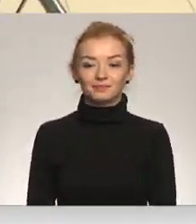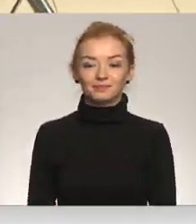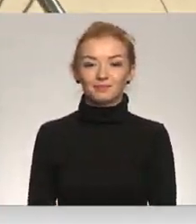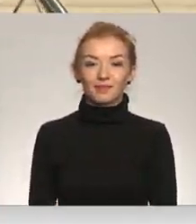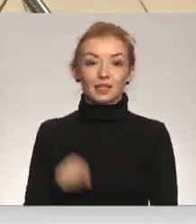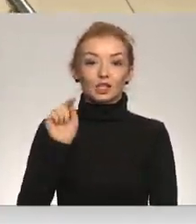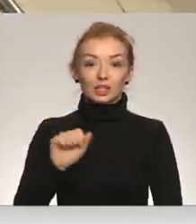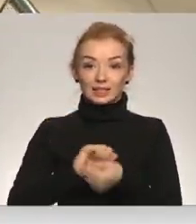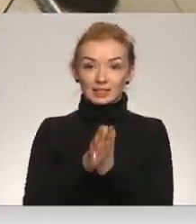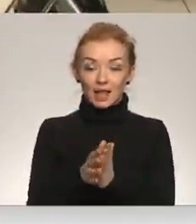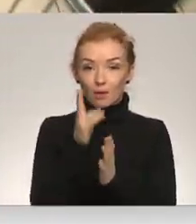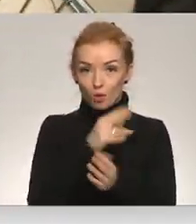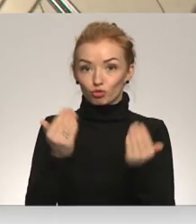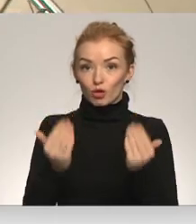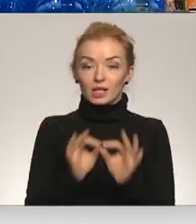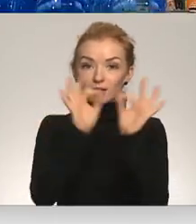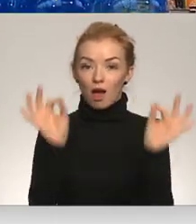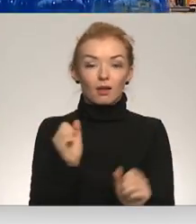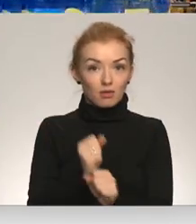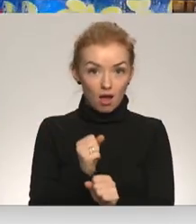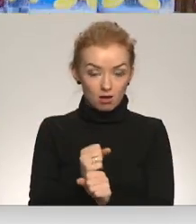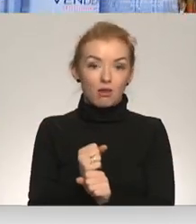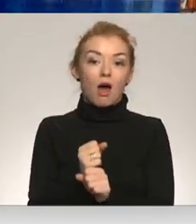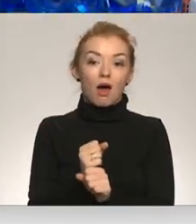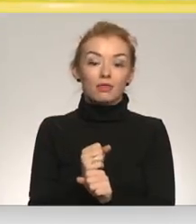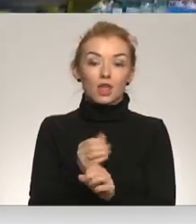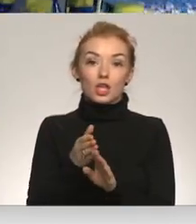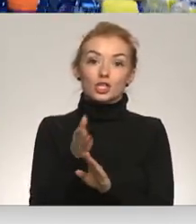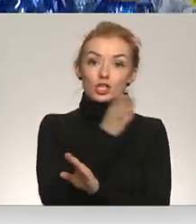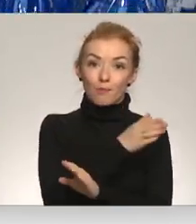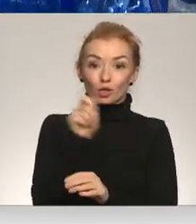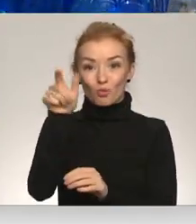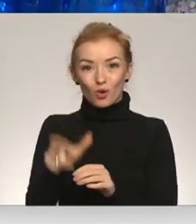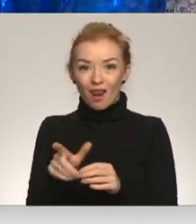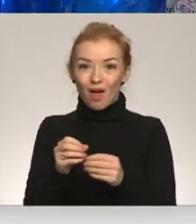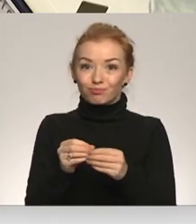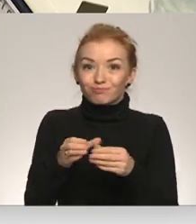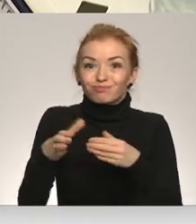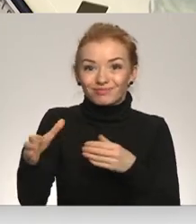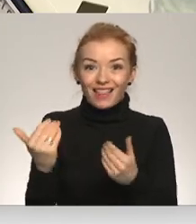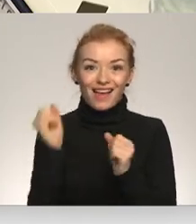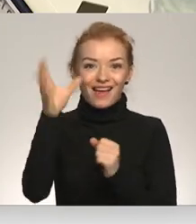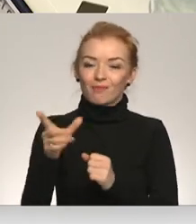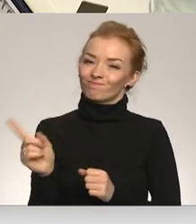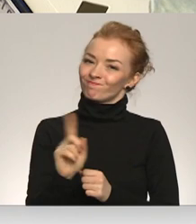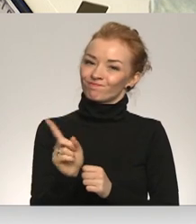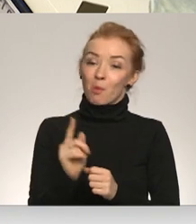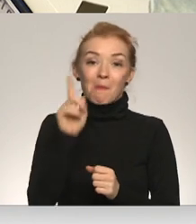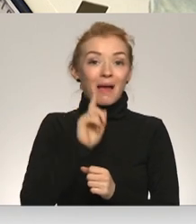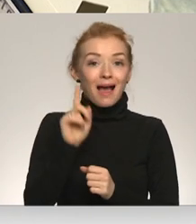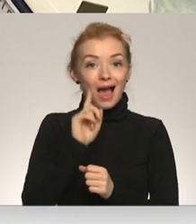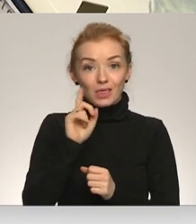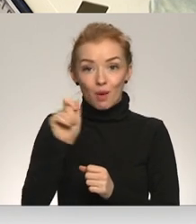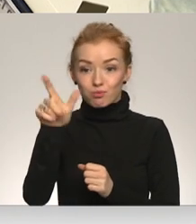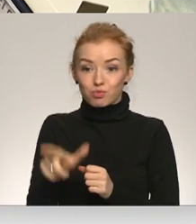Depozīta sistēma darbu sāk no šodienas. Tas nozīmē, ka iepriekš krātās pudeles pret depozīta kuponu samainīt nevar. Pagaidām nododamo pudeļu